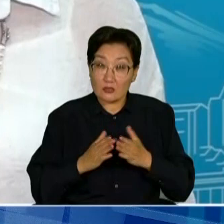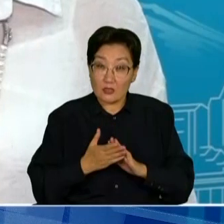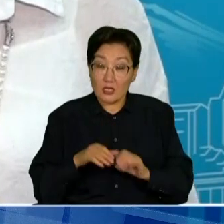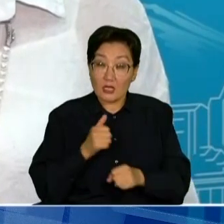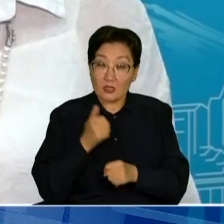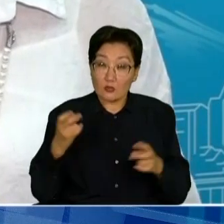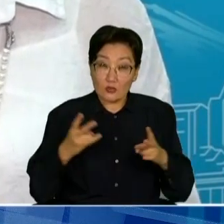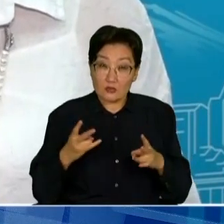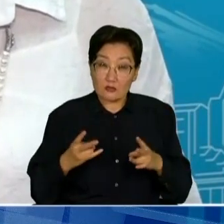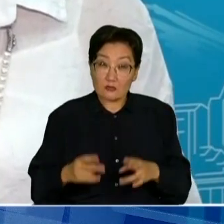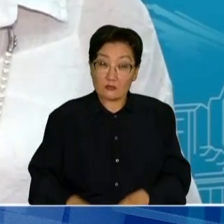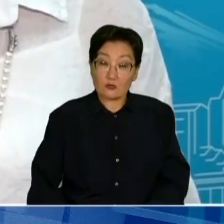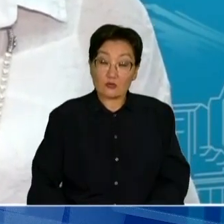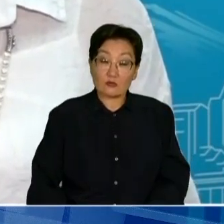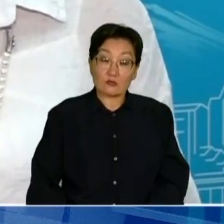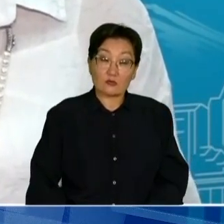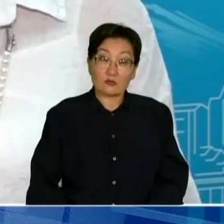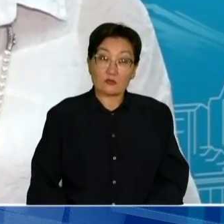шығар.